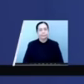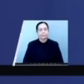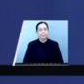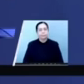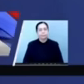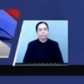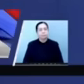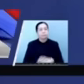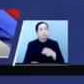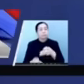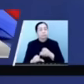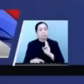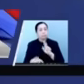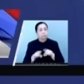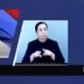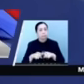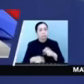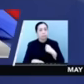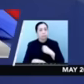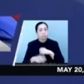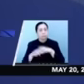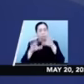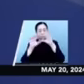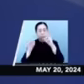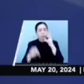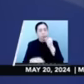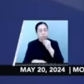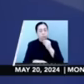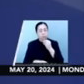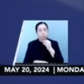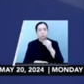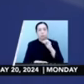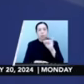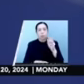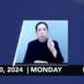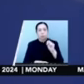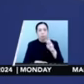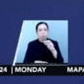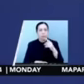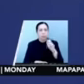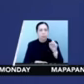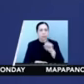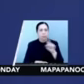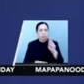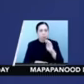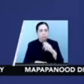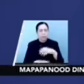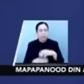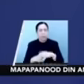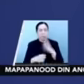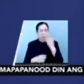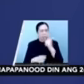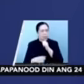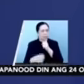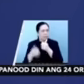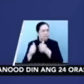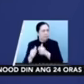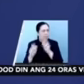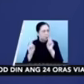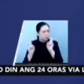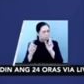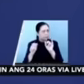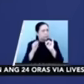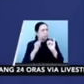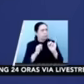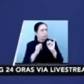Nagbitiw bilang Senate President si Senador Juan Miguel Zubiri matapos umanong hindi makasunod sa instructions ng